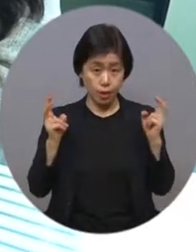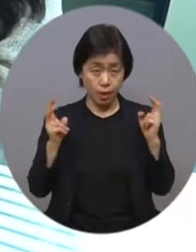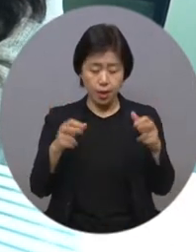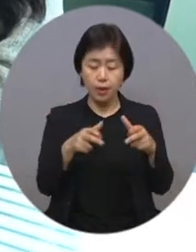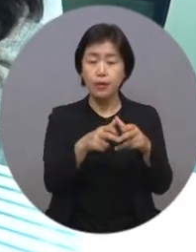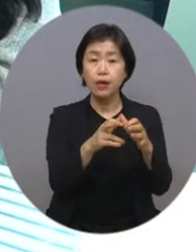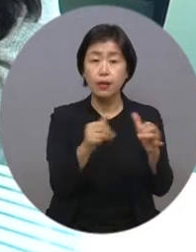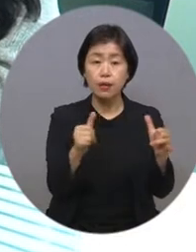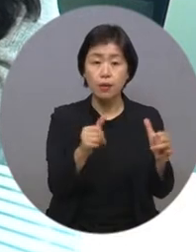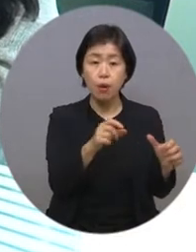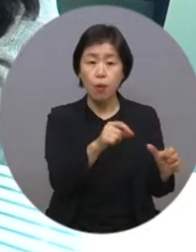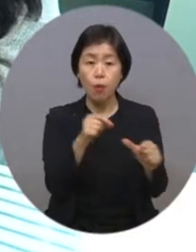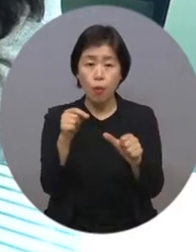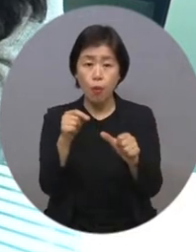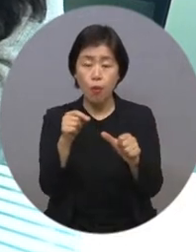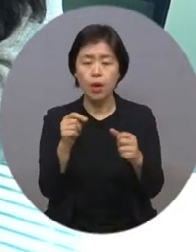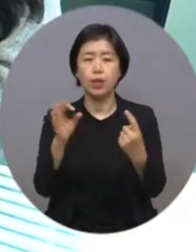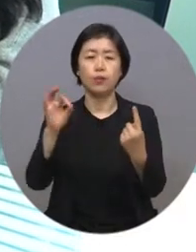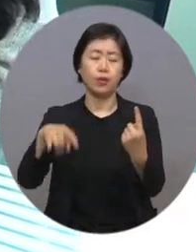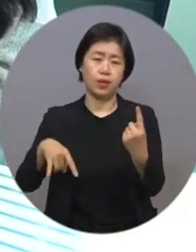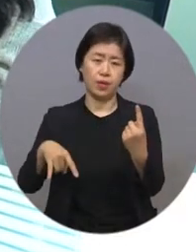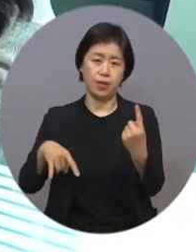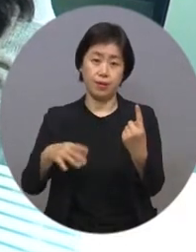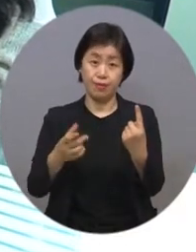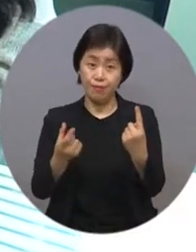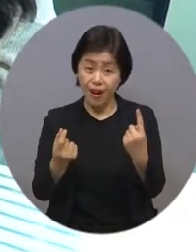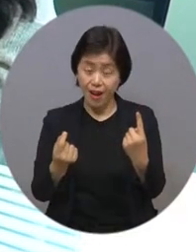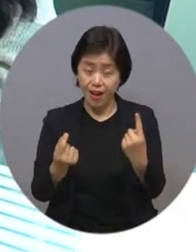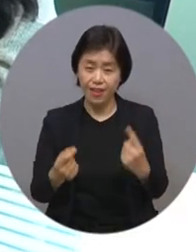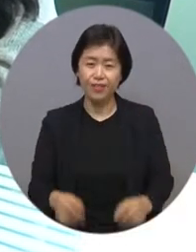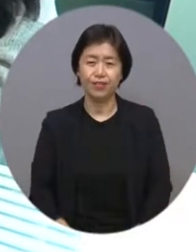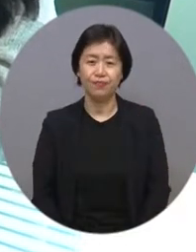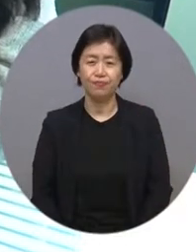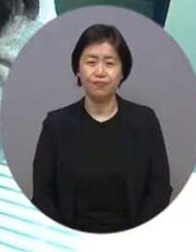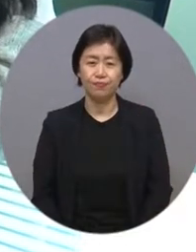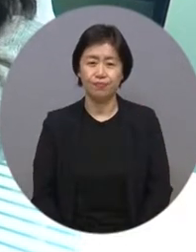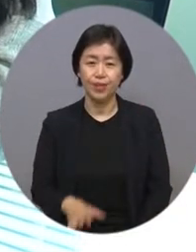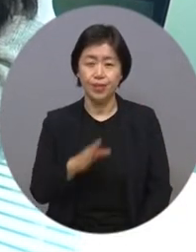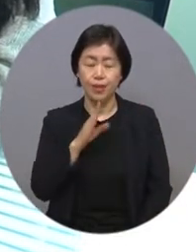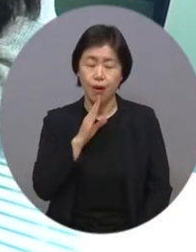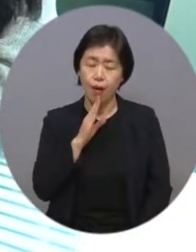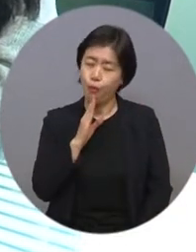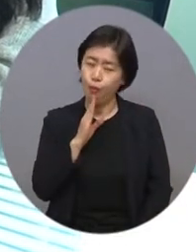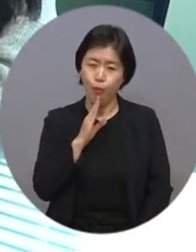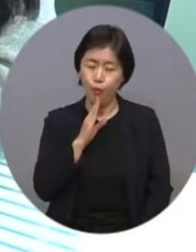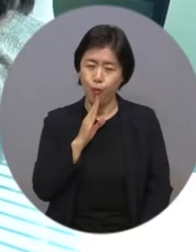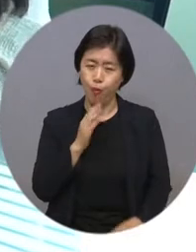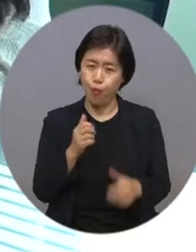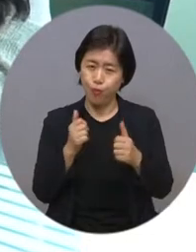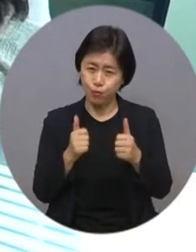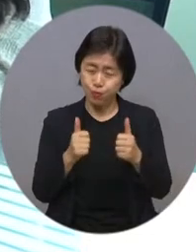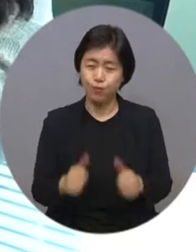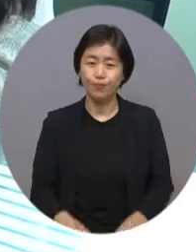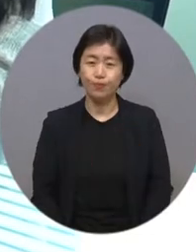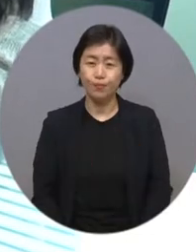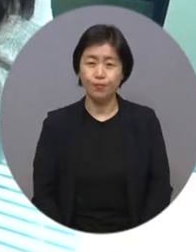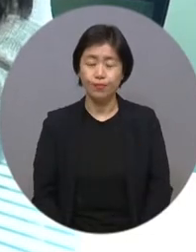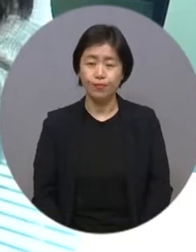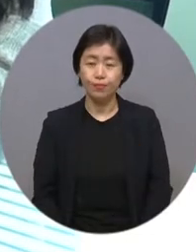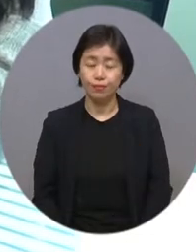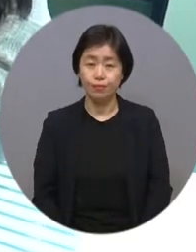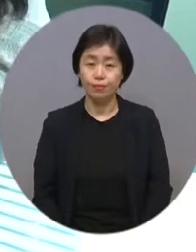장애인 고용률 1위 기업으로 선정이 됐다고 들었어요. 진짜 너무 대단하신 일을 하셨는데